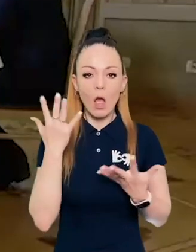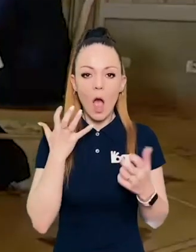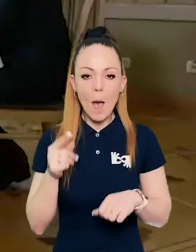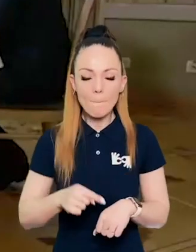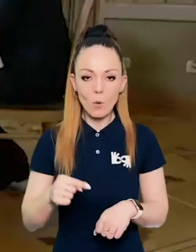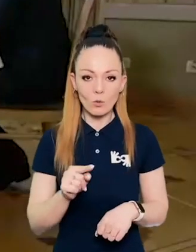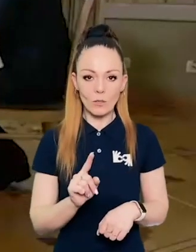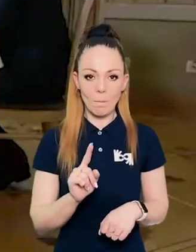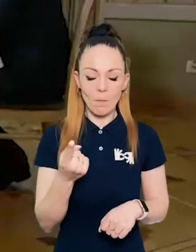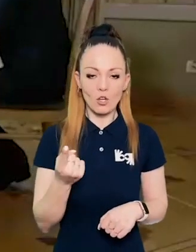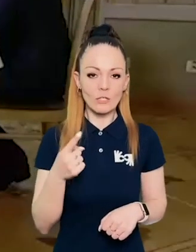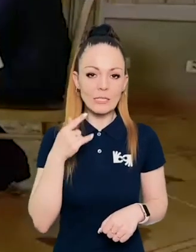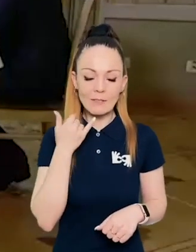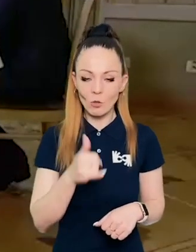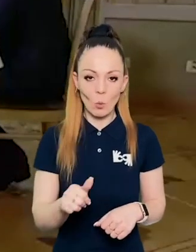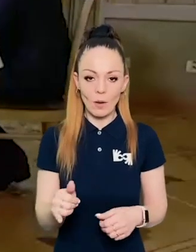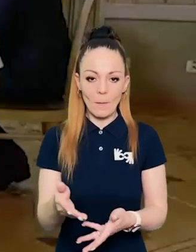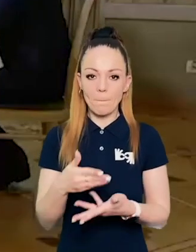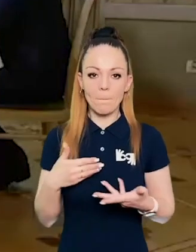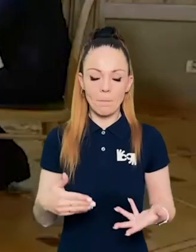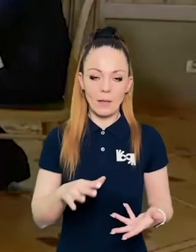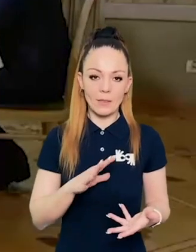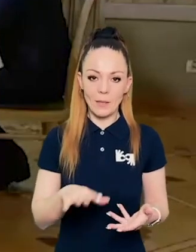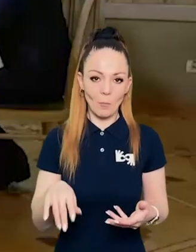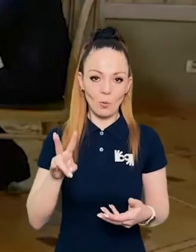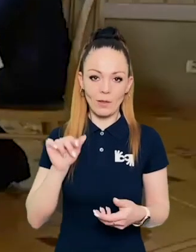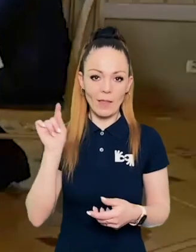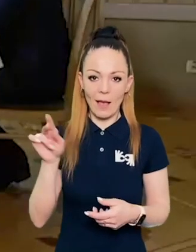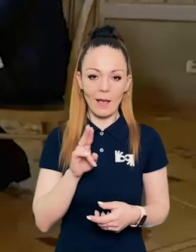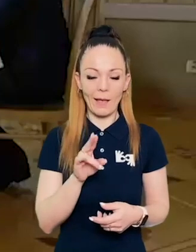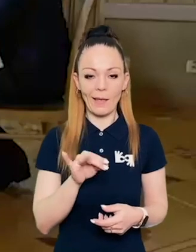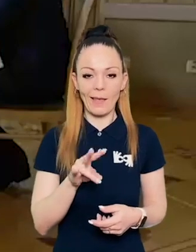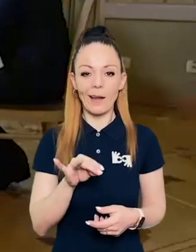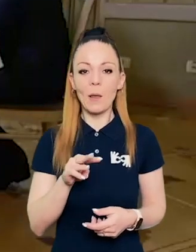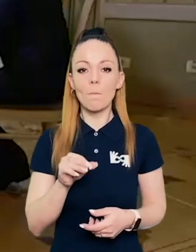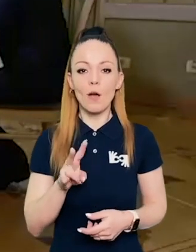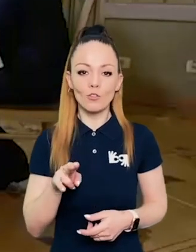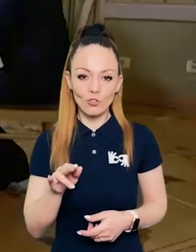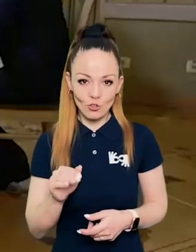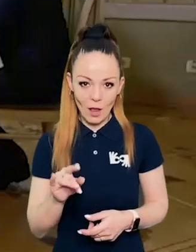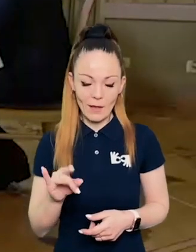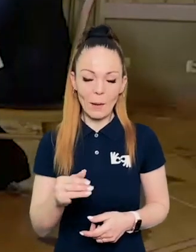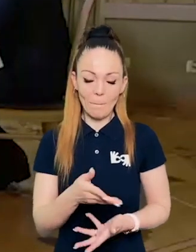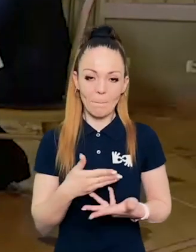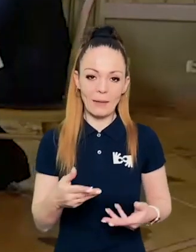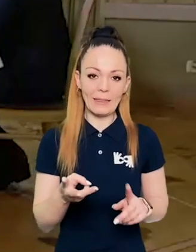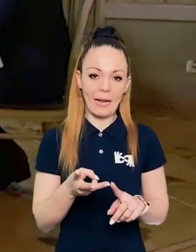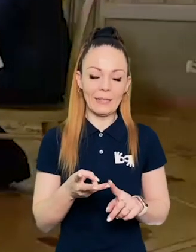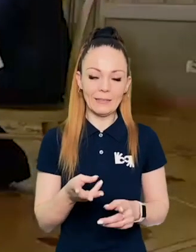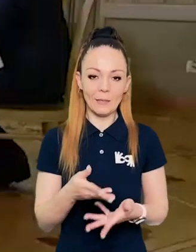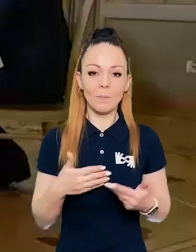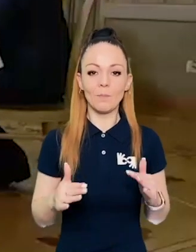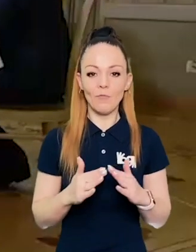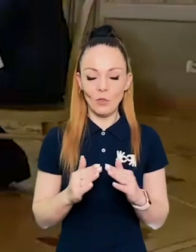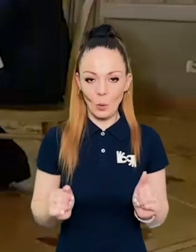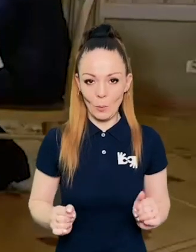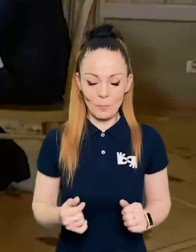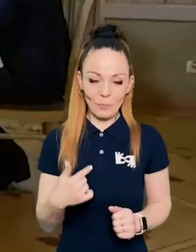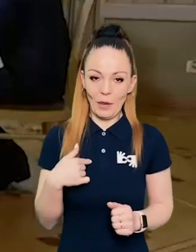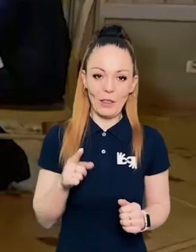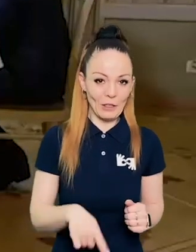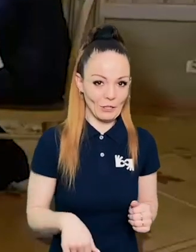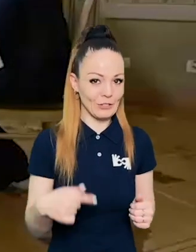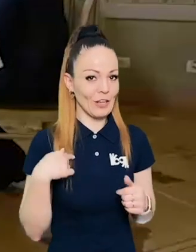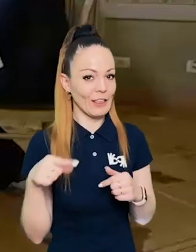розказати? Перші емоції, перший дзвінок? Ми треті. Ми не були на Кіліманджарі. Ми були вдома. Ми треті.